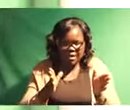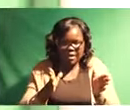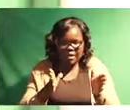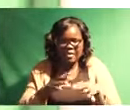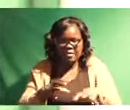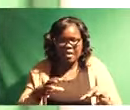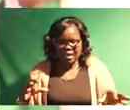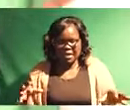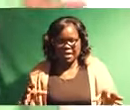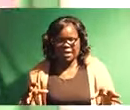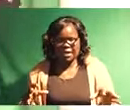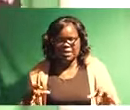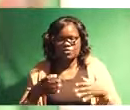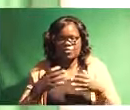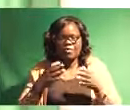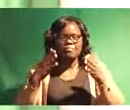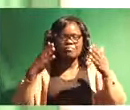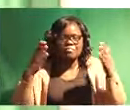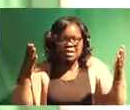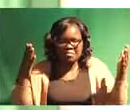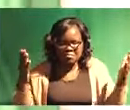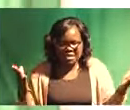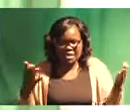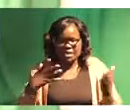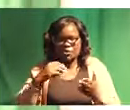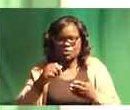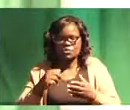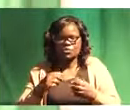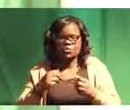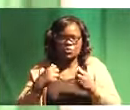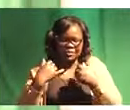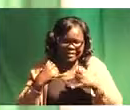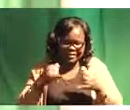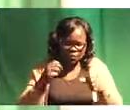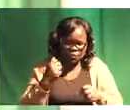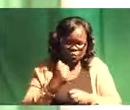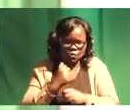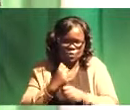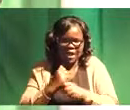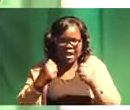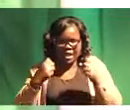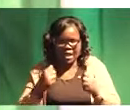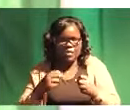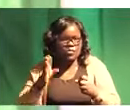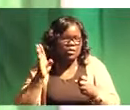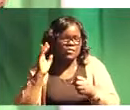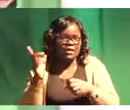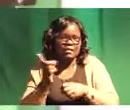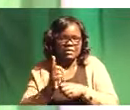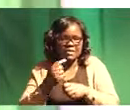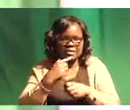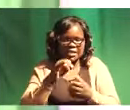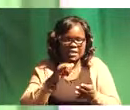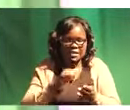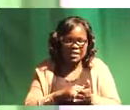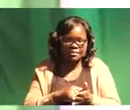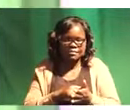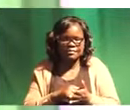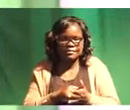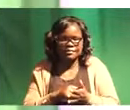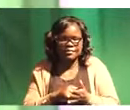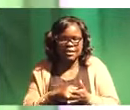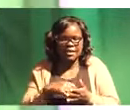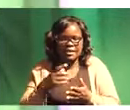watatufungulia soko, iwe soko kubwa zaidi. Kwa hivyo tukazane, tufanye bidii. Mmesikia waziri akisema ya kwamba